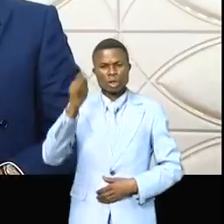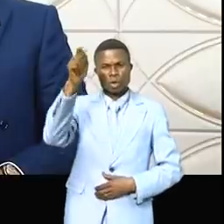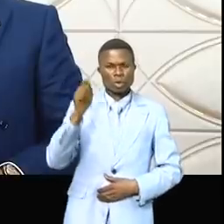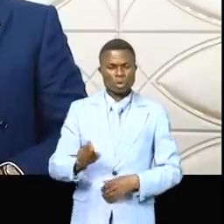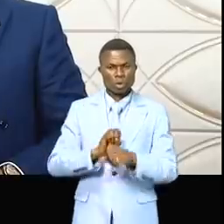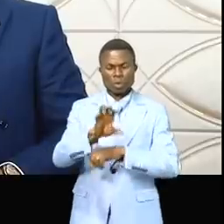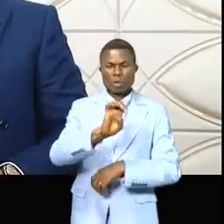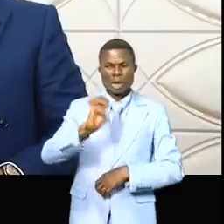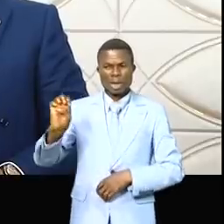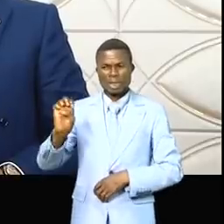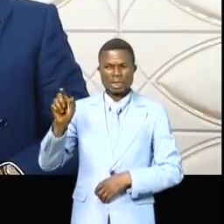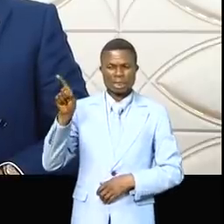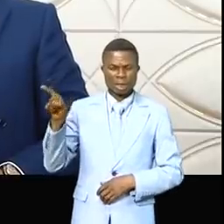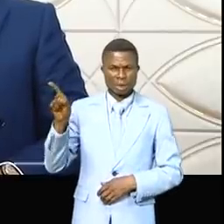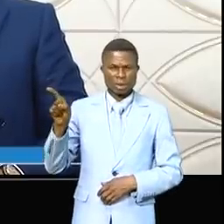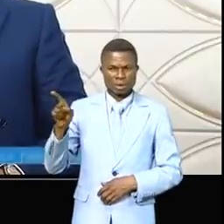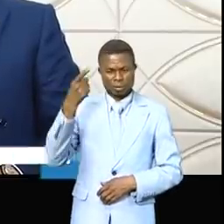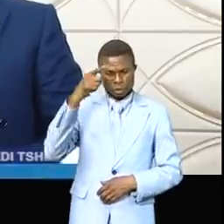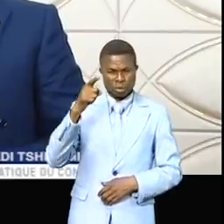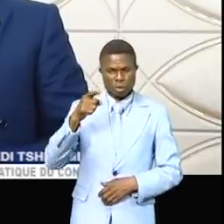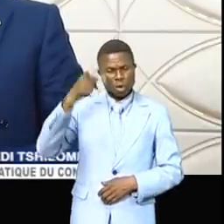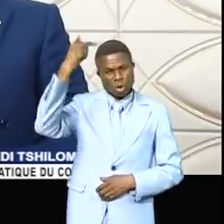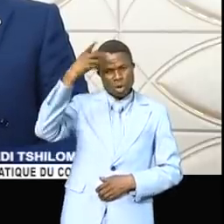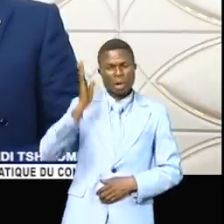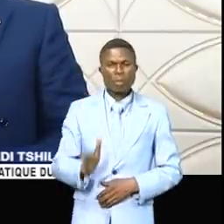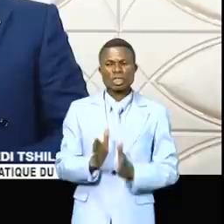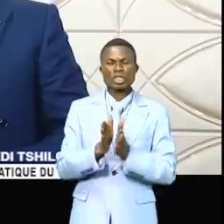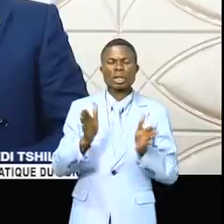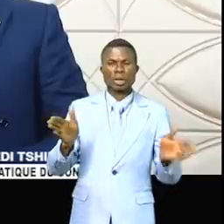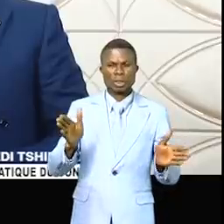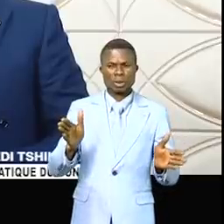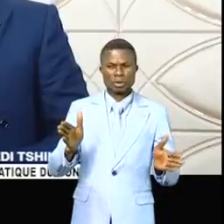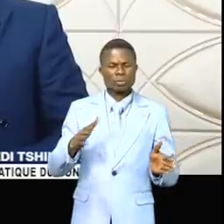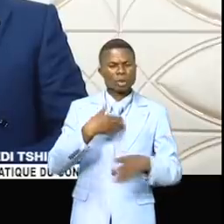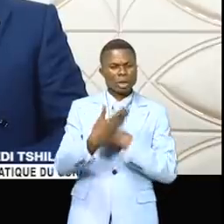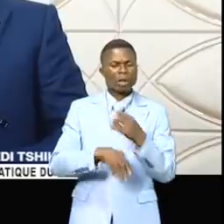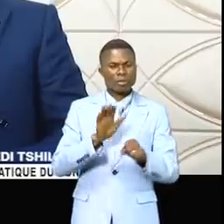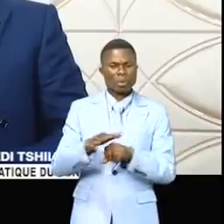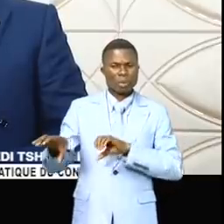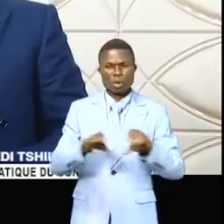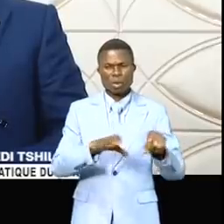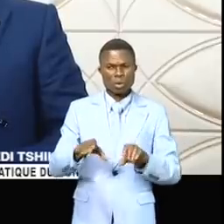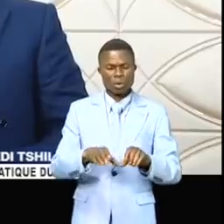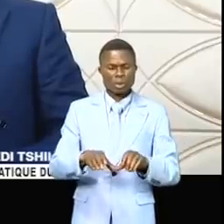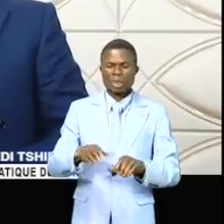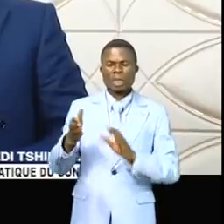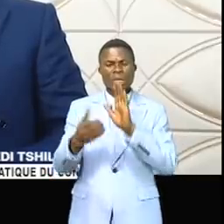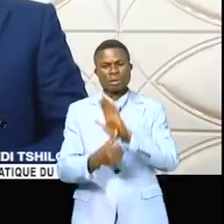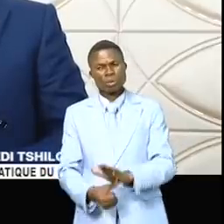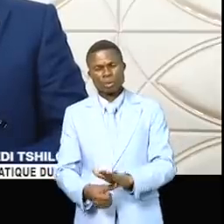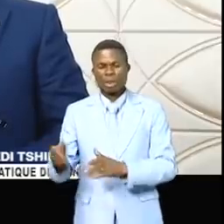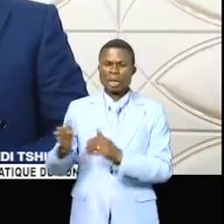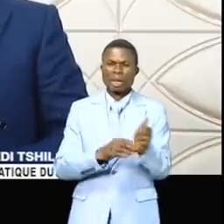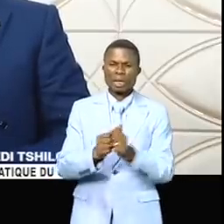déployées au front. À la classe politique tout entière, de ne mener aucune action de nature à saboter ni à